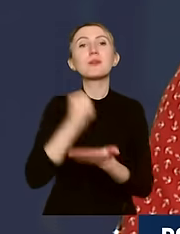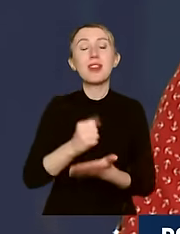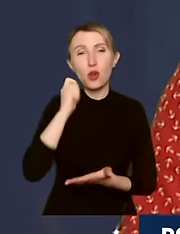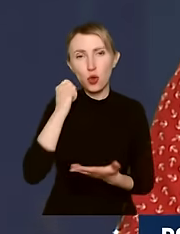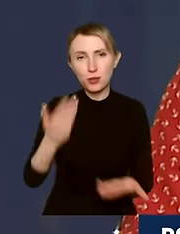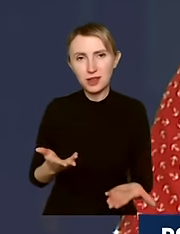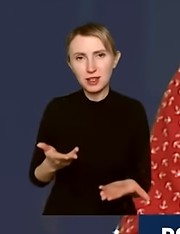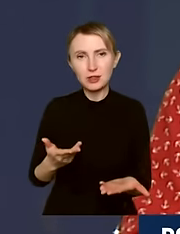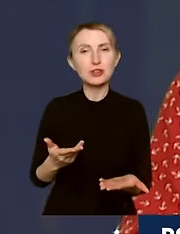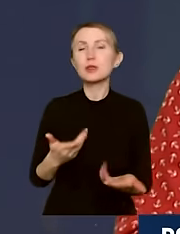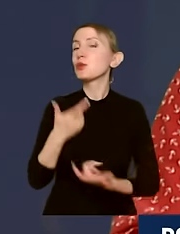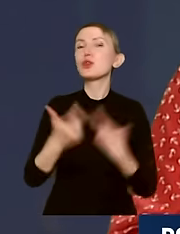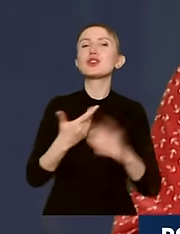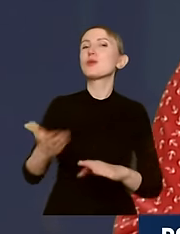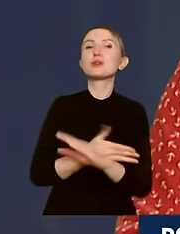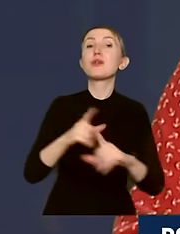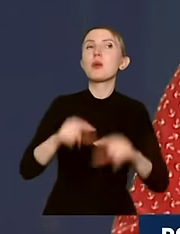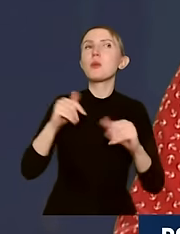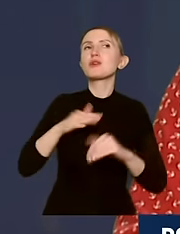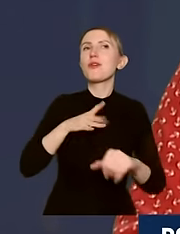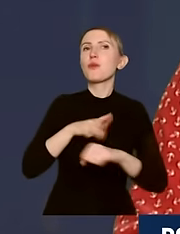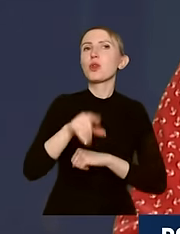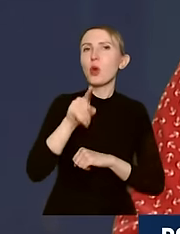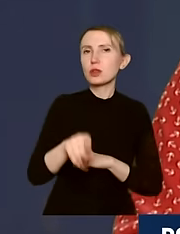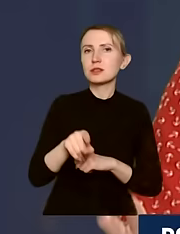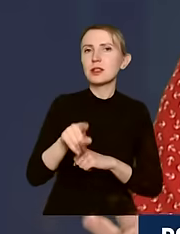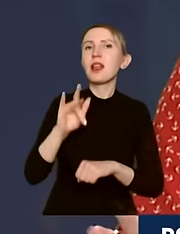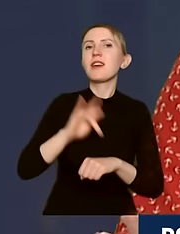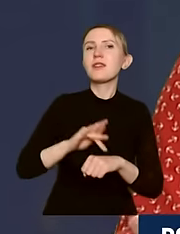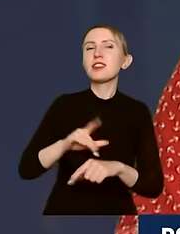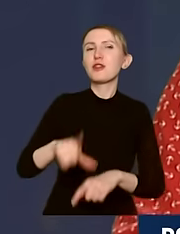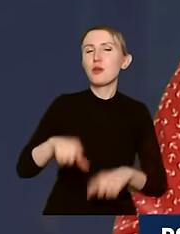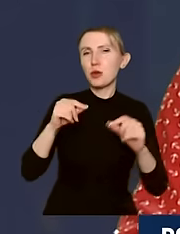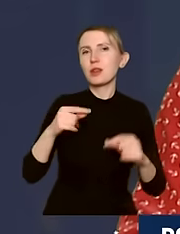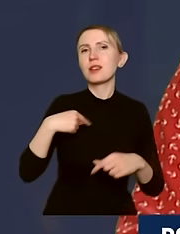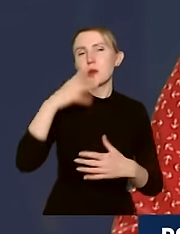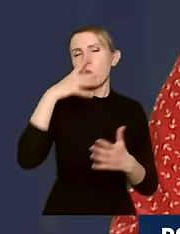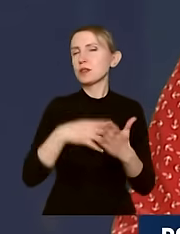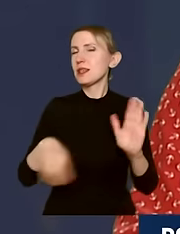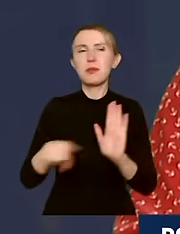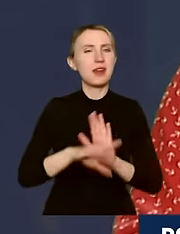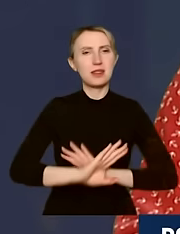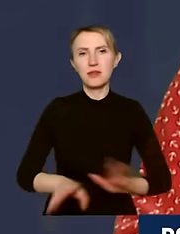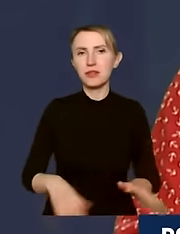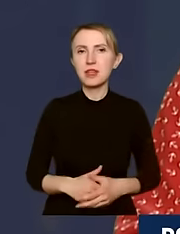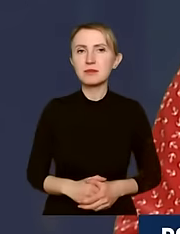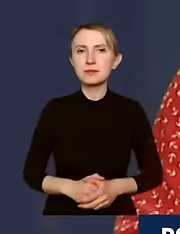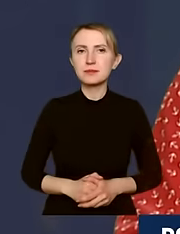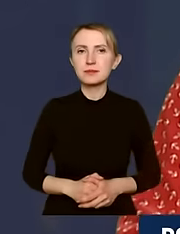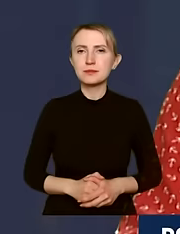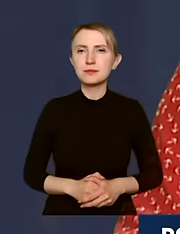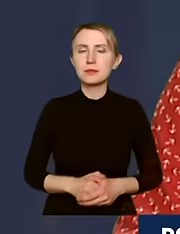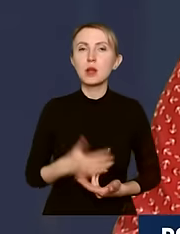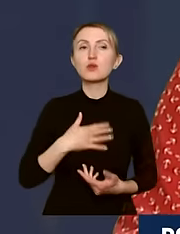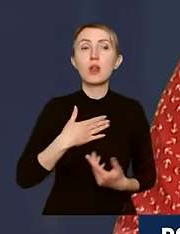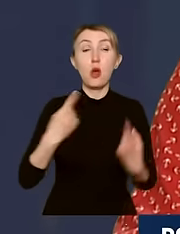to się nie zadziało przed wyborami, bo mogłoby to wpłynąć na wynik wyborów. Ja to oceniam bardzo negatywnie. Wydaje mi się, że Polacy